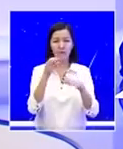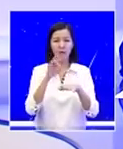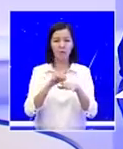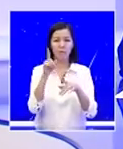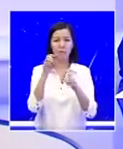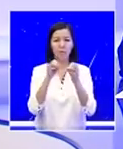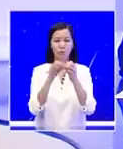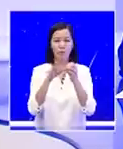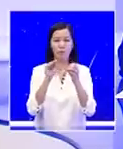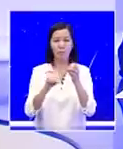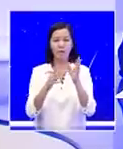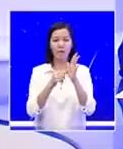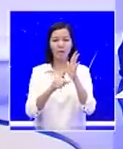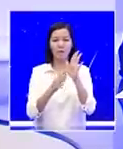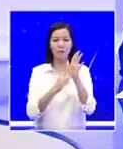сүйенсек, індет